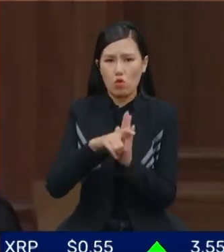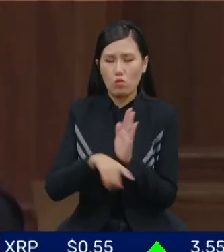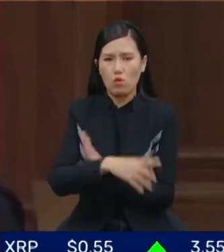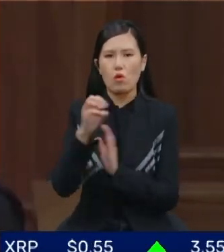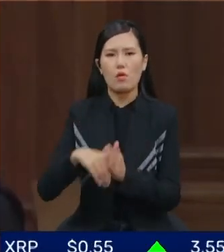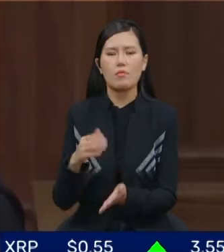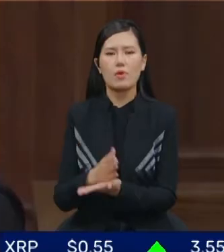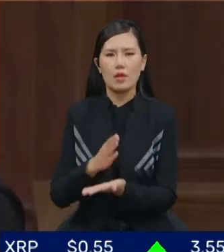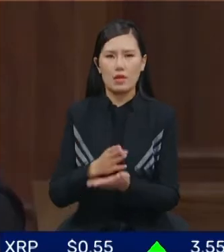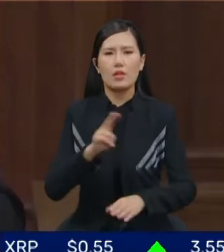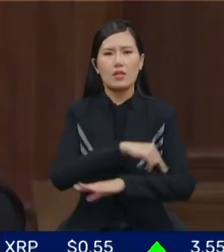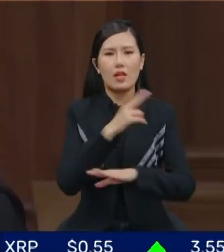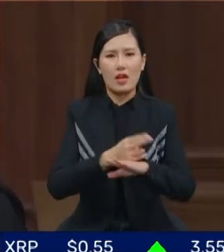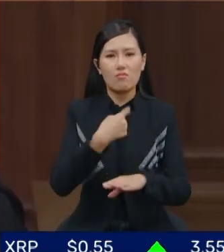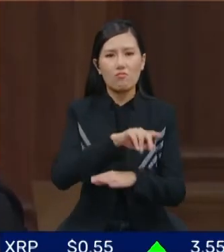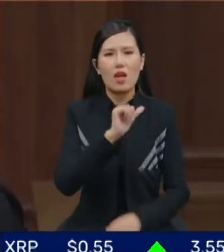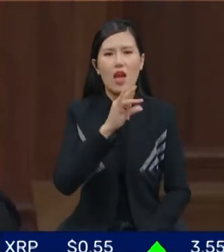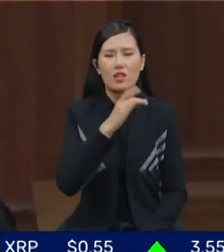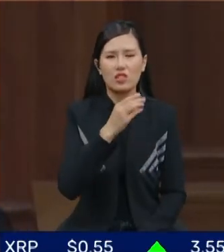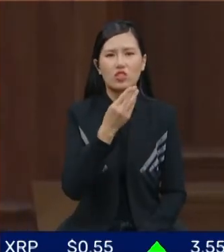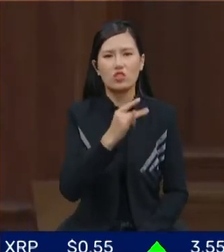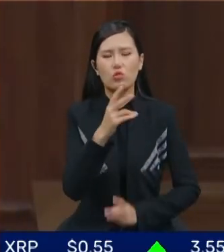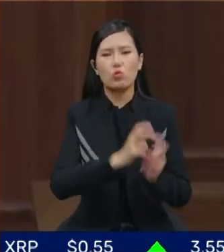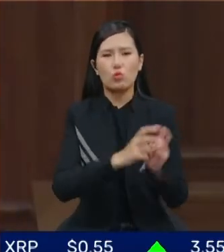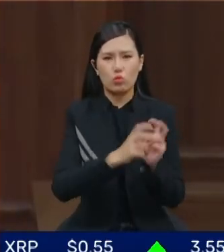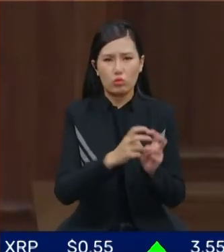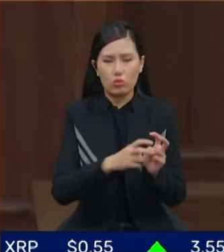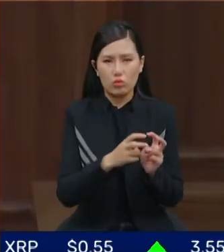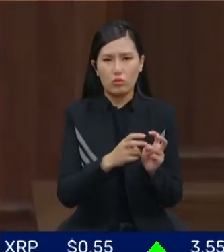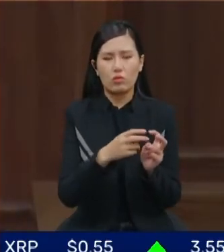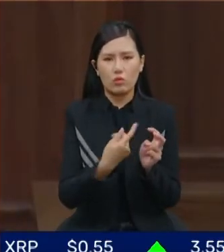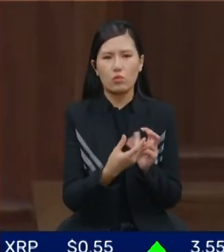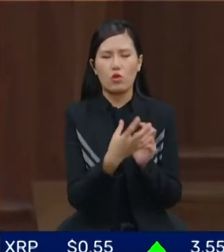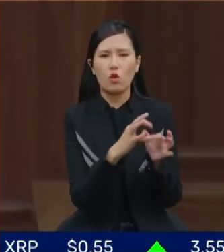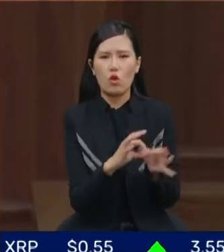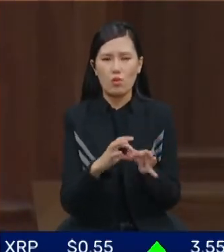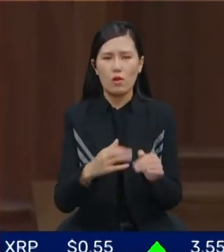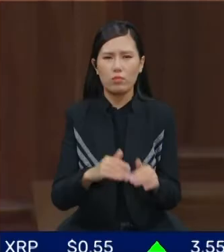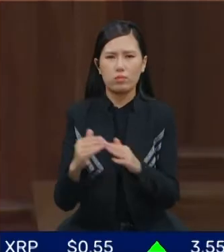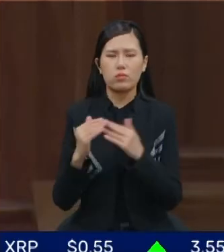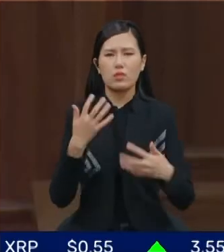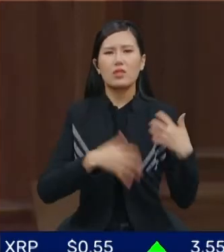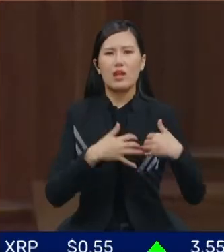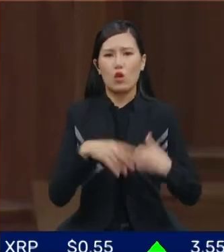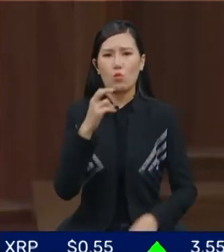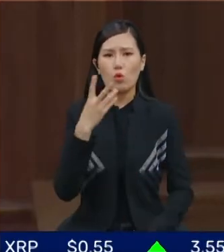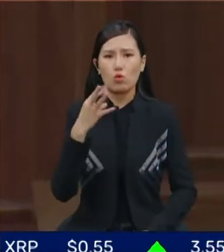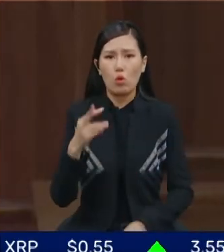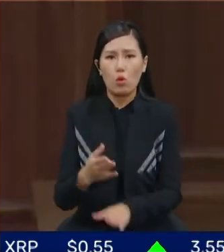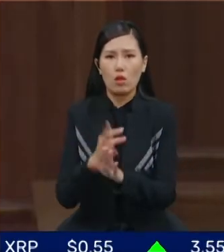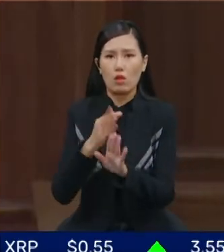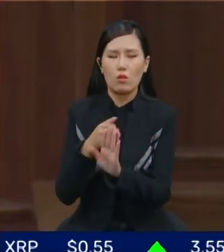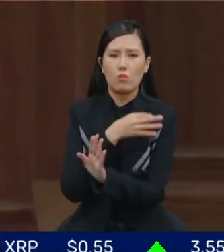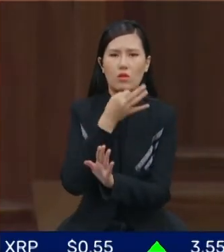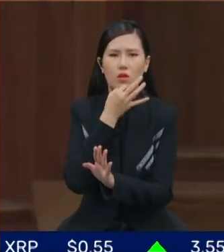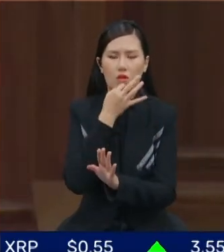Дархны арьшил боловсруулах үйлдвэр болон татан авах дэд төвүүдийг яралтай байгуулж 24 оноос өмнө ашиглалтанд оруулах нэн